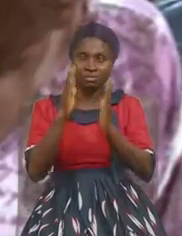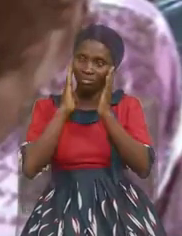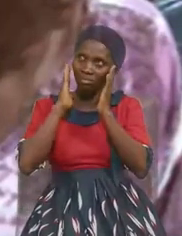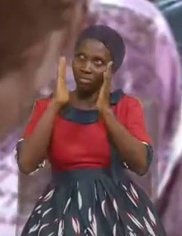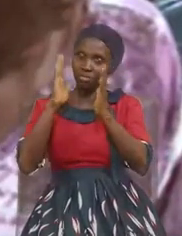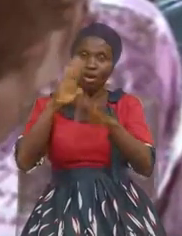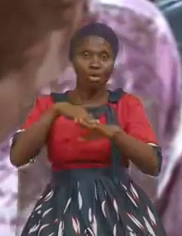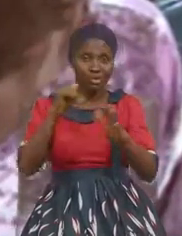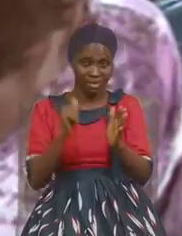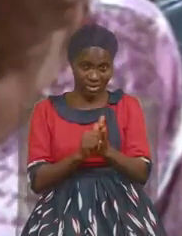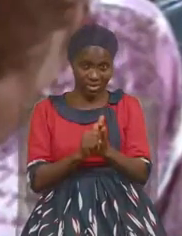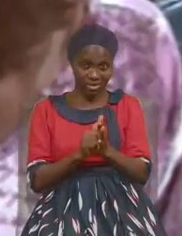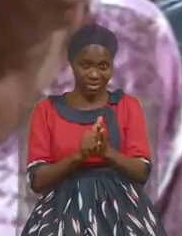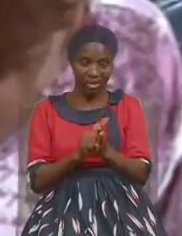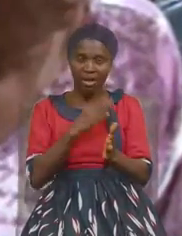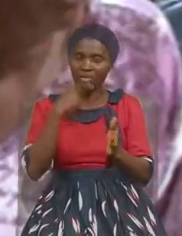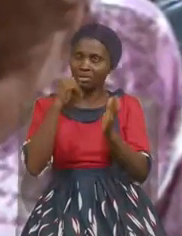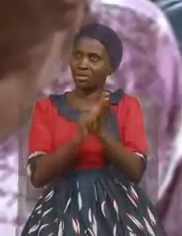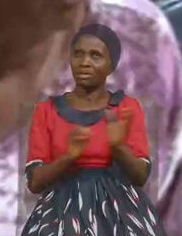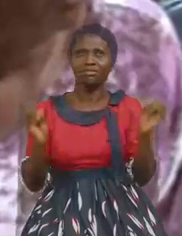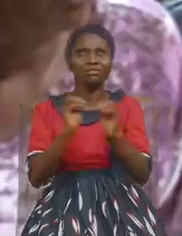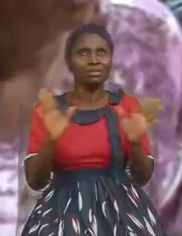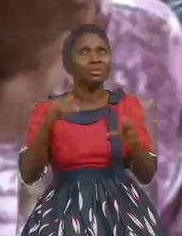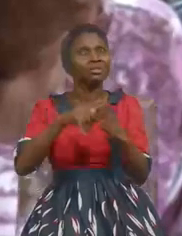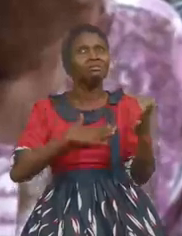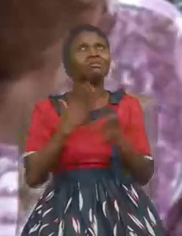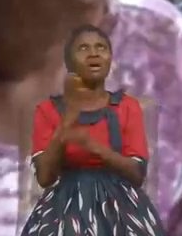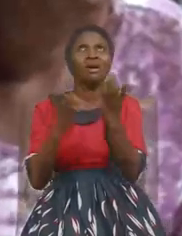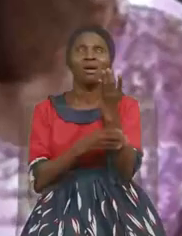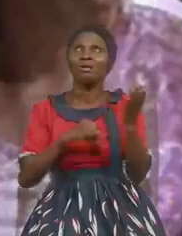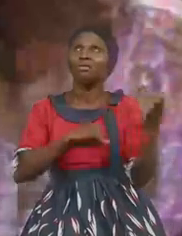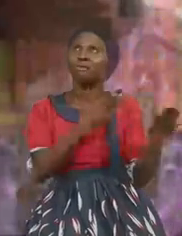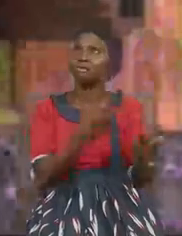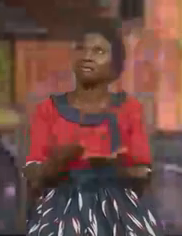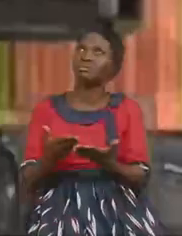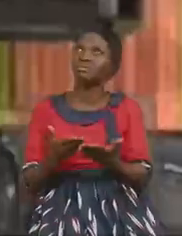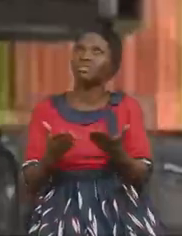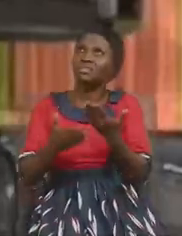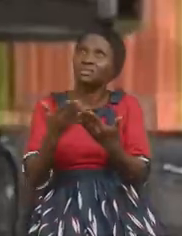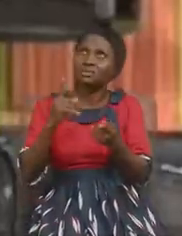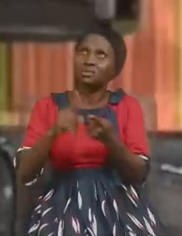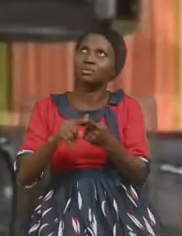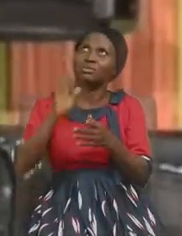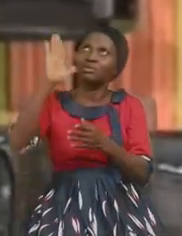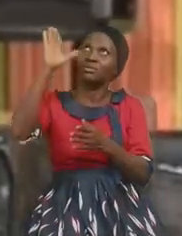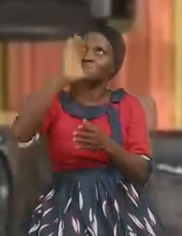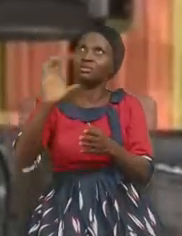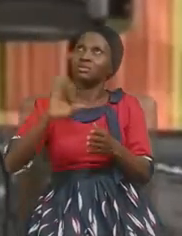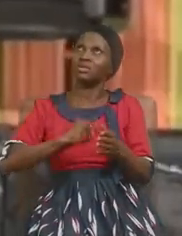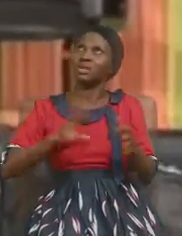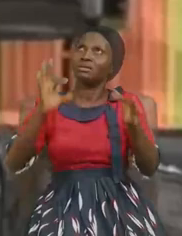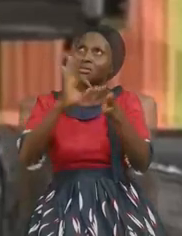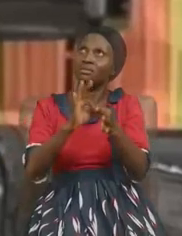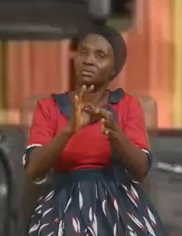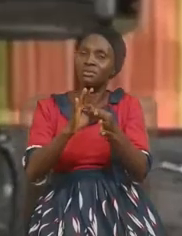cela, et tu dis, je n'amène rien dans mes mains, Seigneur. Simplement, je m'accroche à sa croix. Ça va